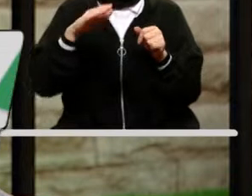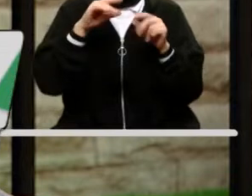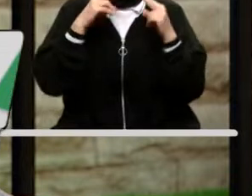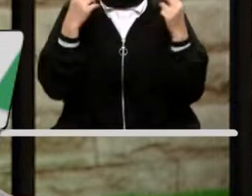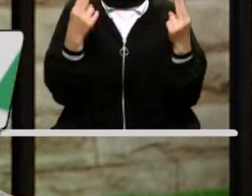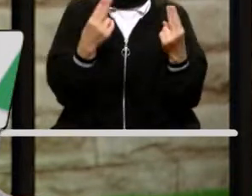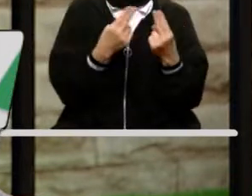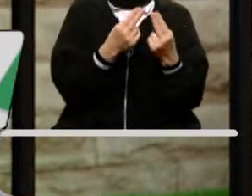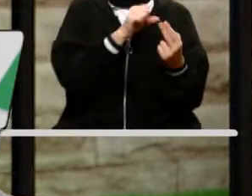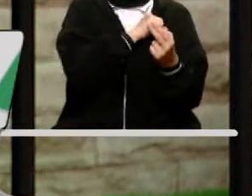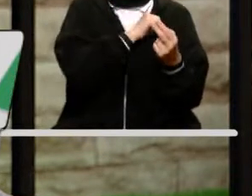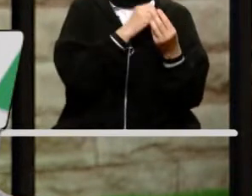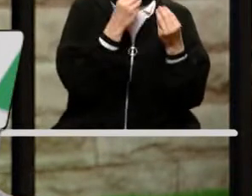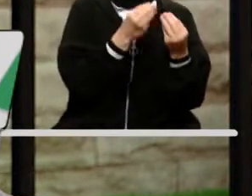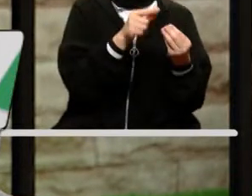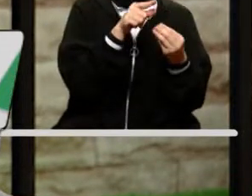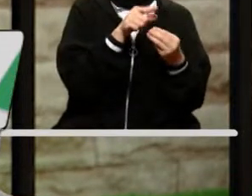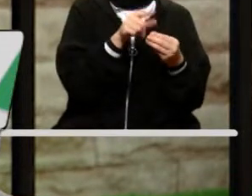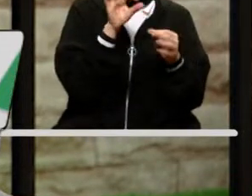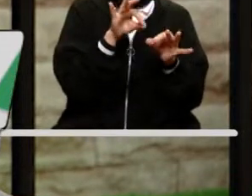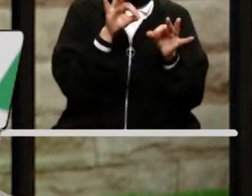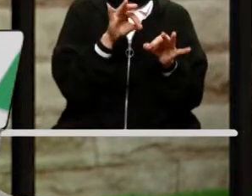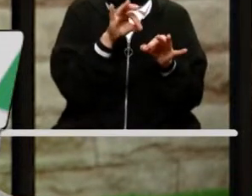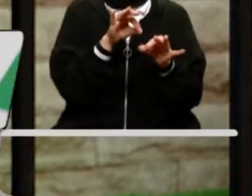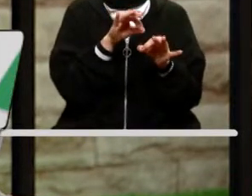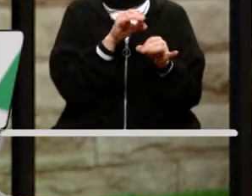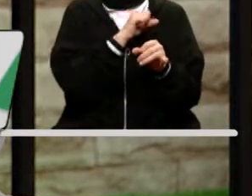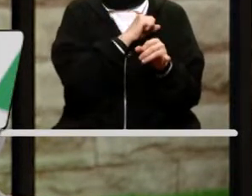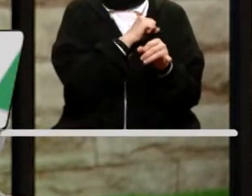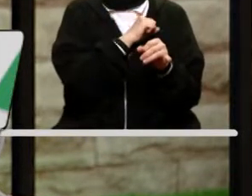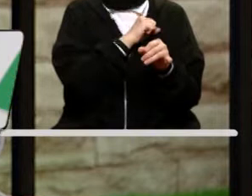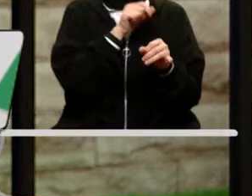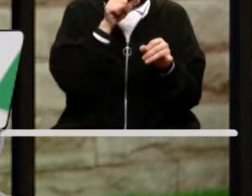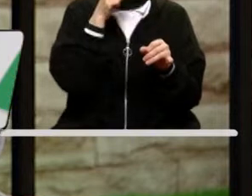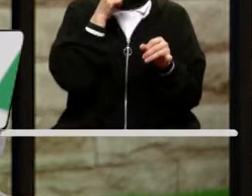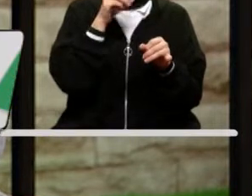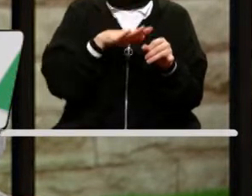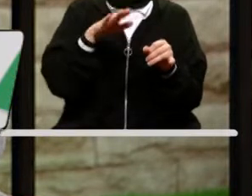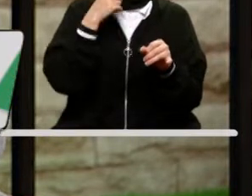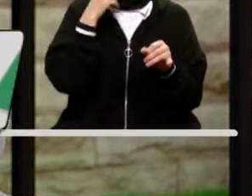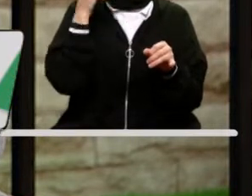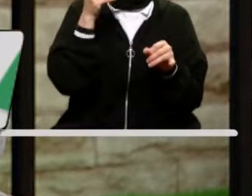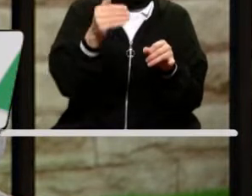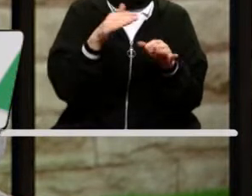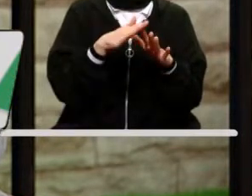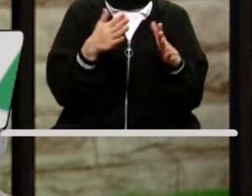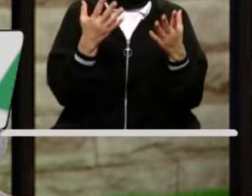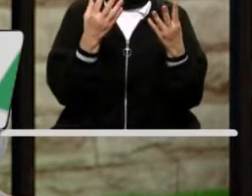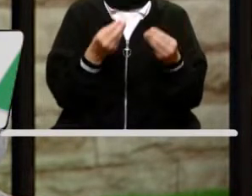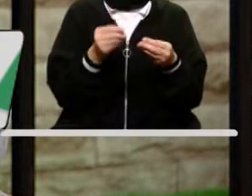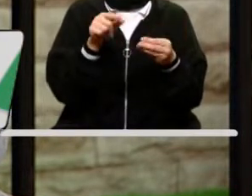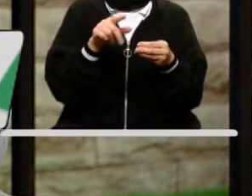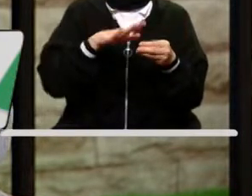yaratmaya kalkarsınız. Şimdi çocuğa bir gelecek nasıl kurulur, bu süreç nasıl işler, bunu daha çocuk küçükken hiç